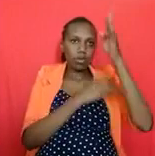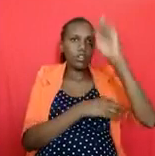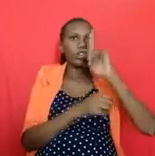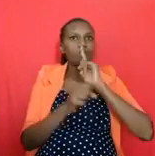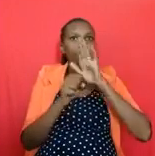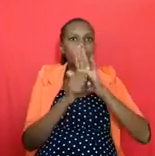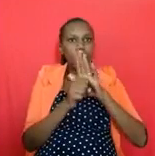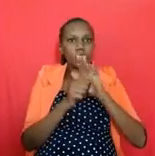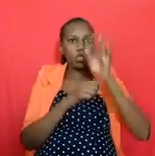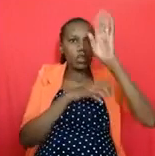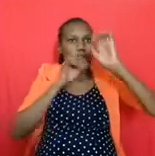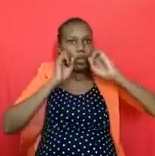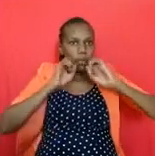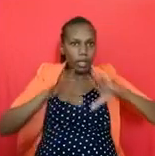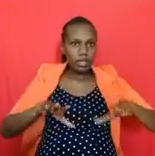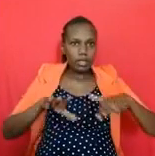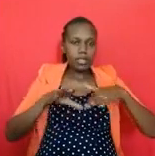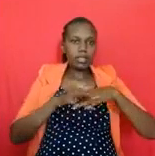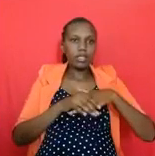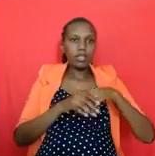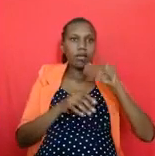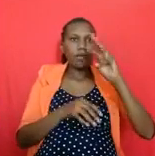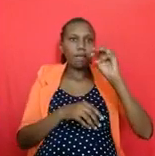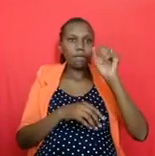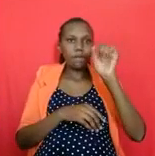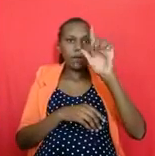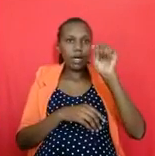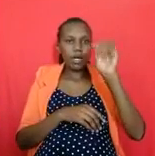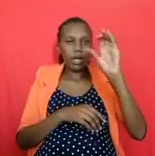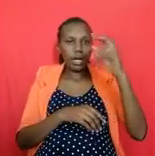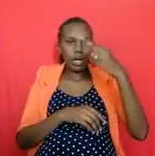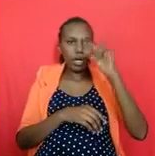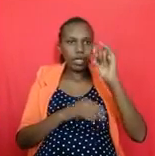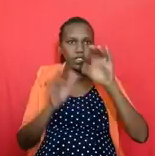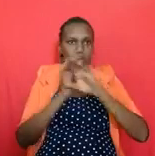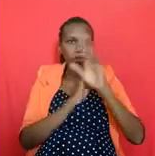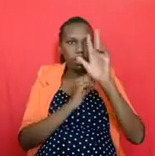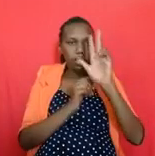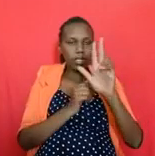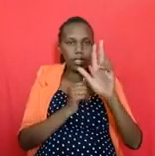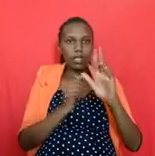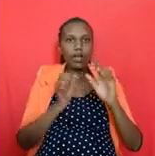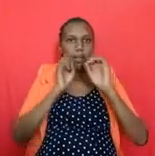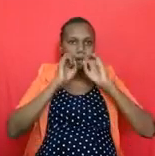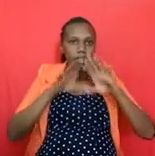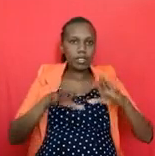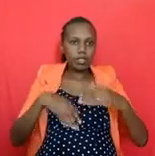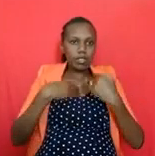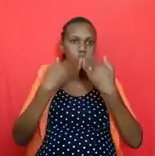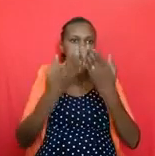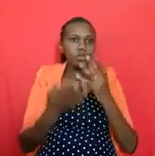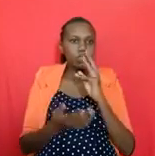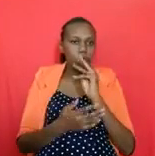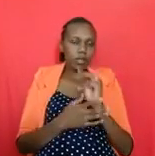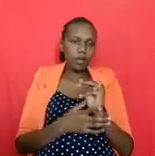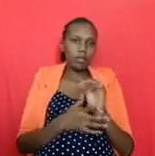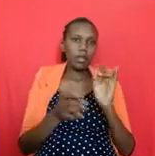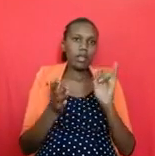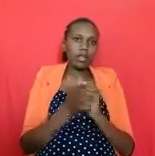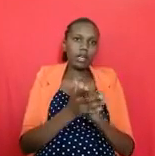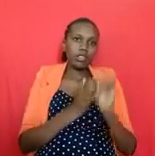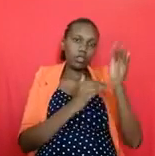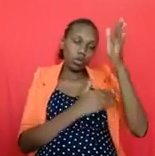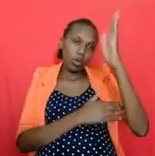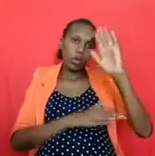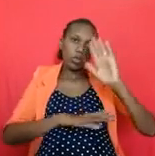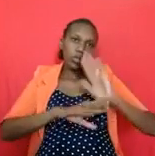wĩranĩire irathimo thĩinĩ wa Malakai 3 icio irathimo nĩcio twarongoreria ndungata ciaku atĩ Ngai